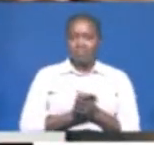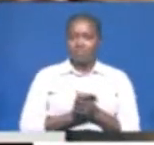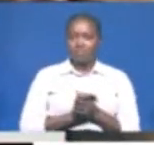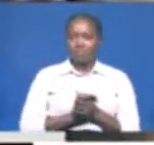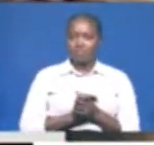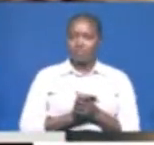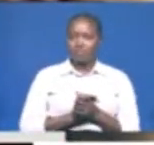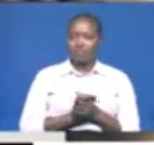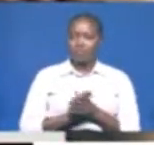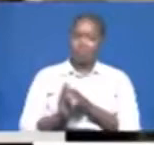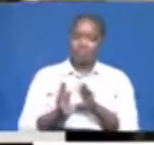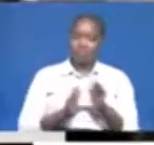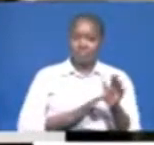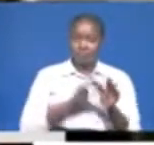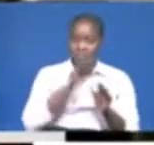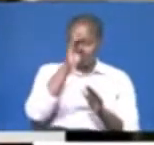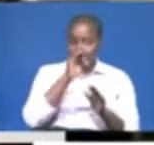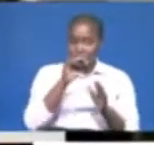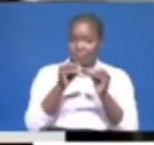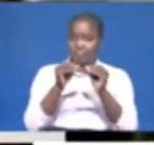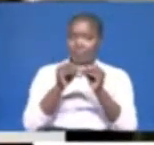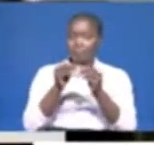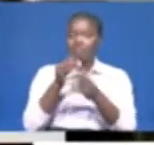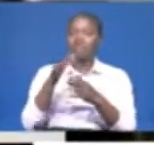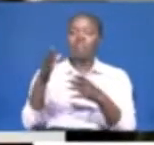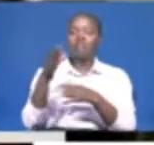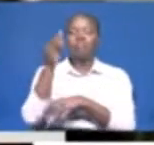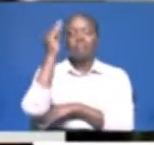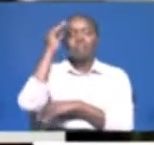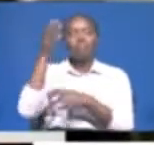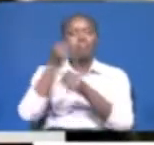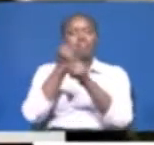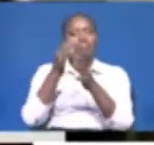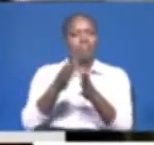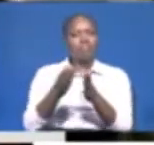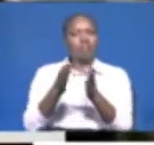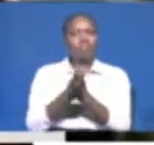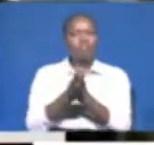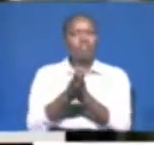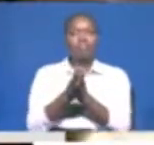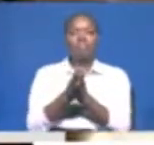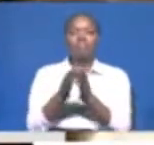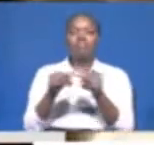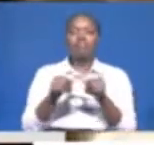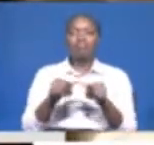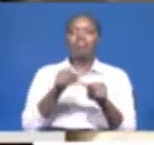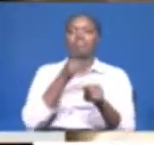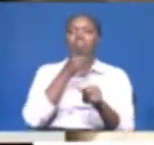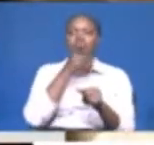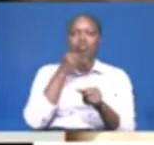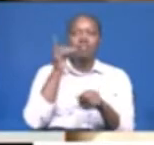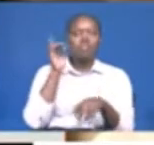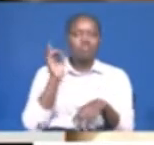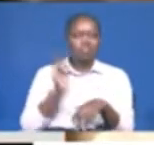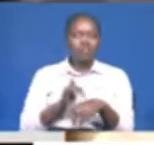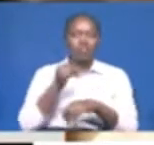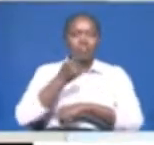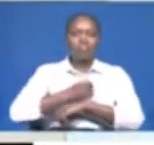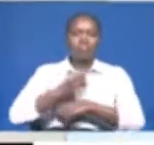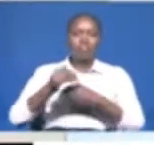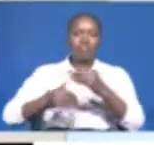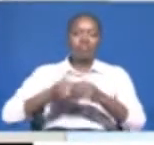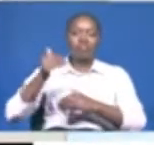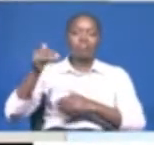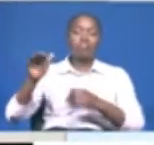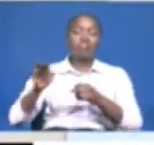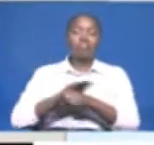In a crisis meeting among education stakeholders in Loitok, it was noted that the ongoing drought has affected the school calendar, with most